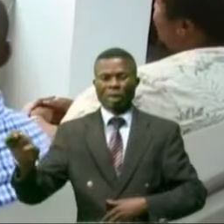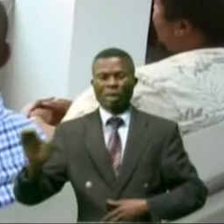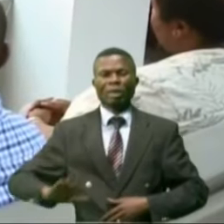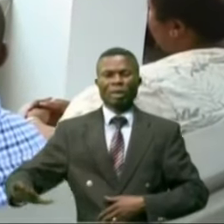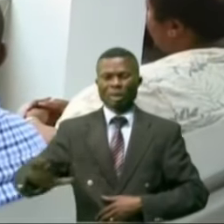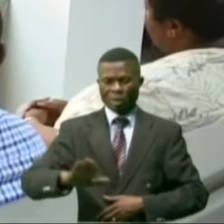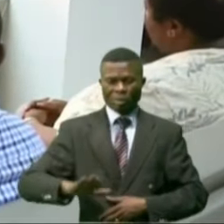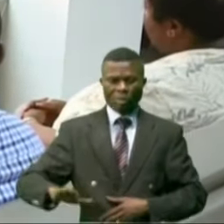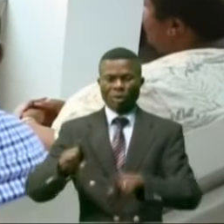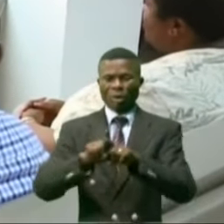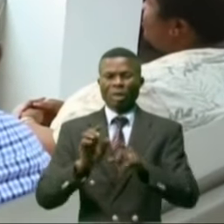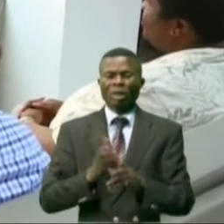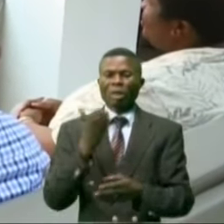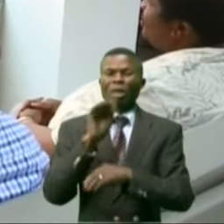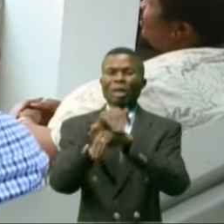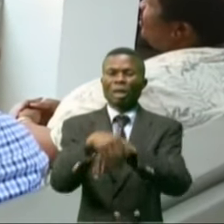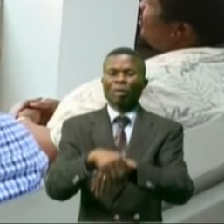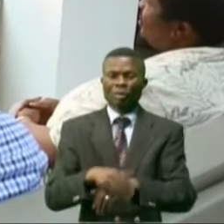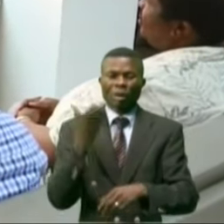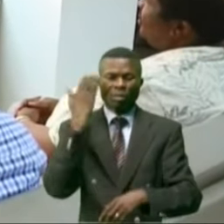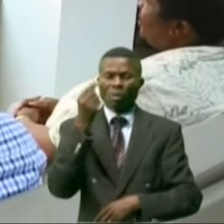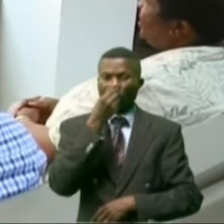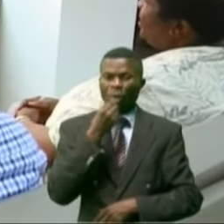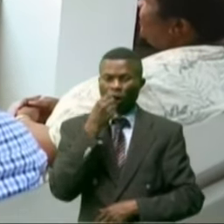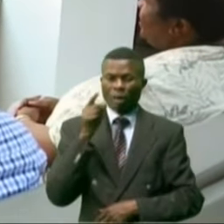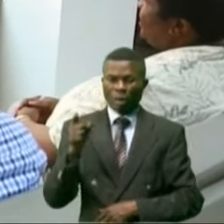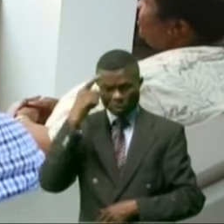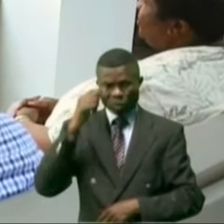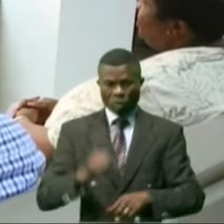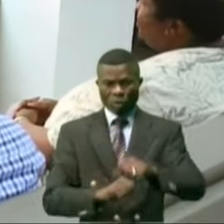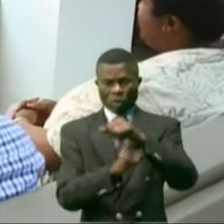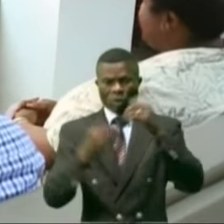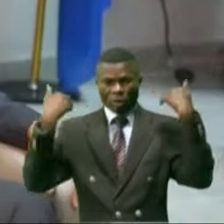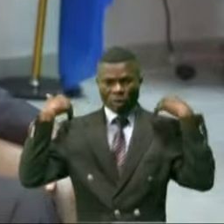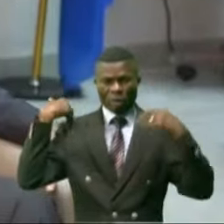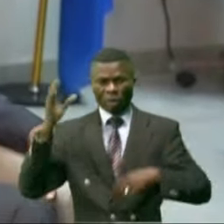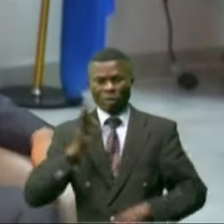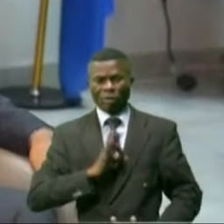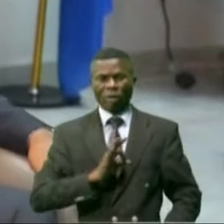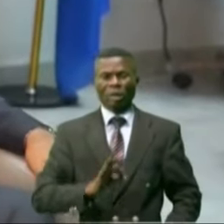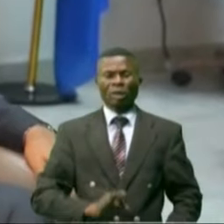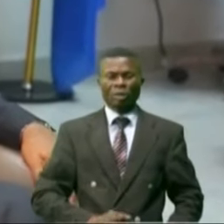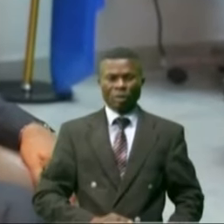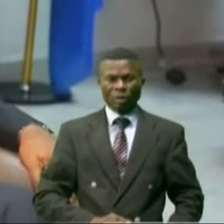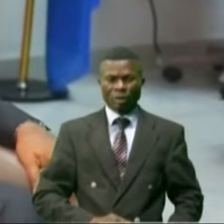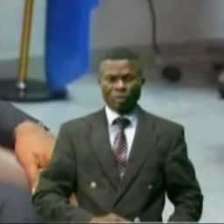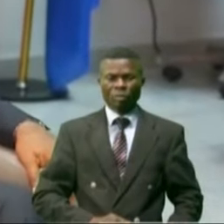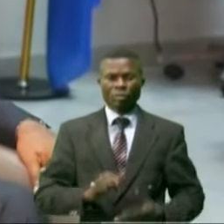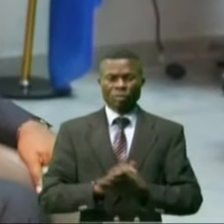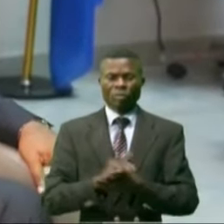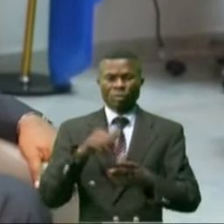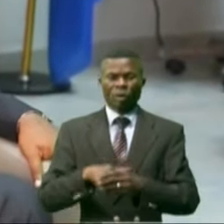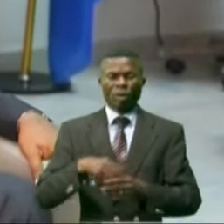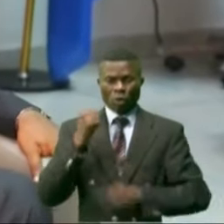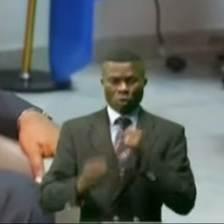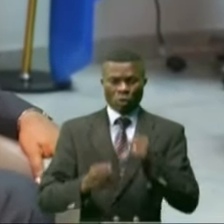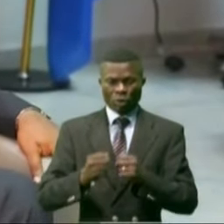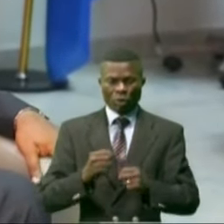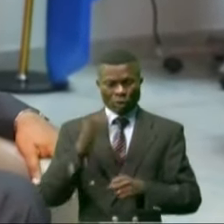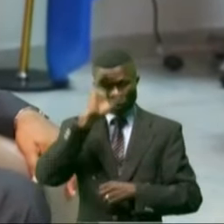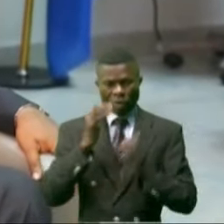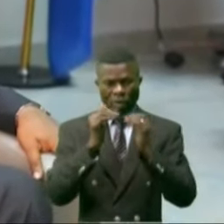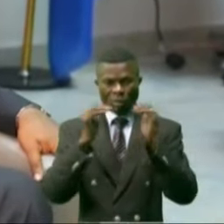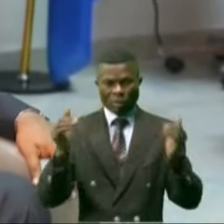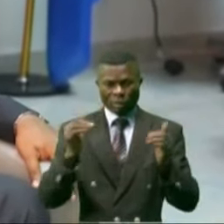pays. L'implication de M. Joseph Kinzo pour soutenir le chef de l'État Félix Antoine Tshisekedi dans les efforts de